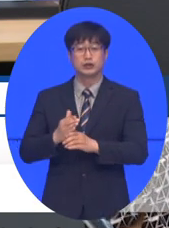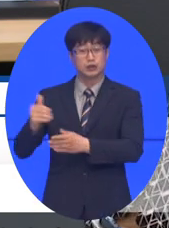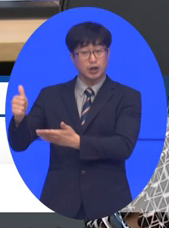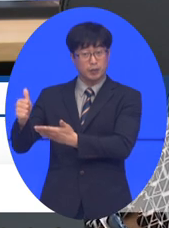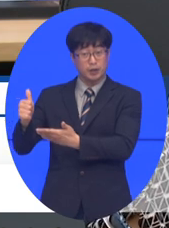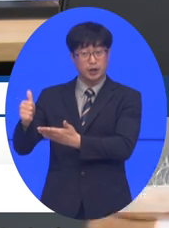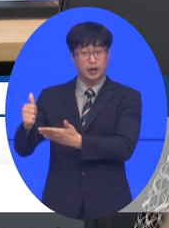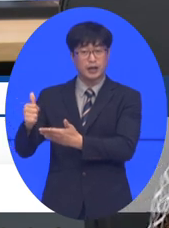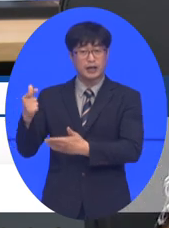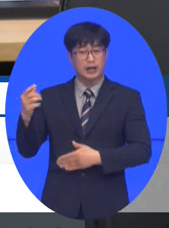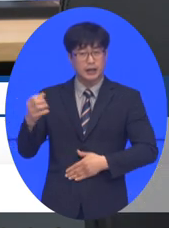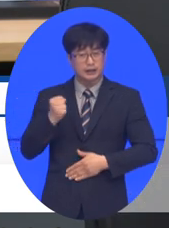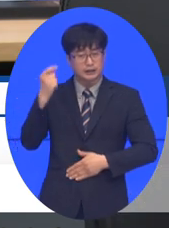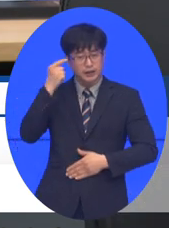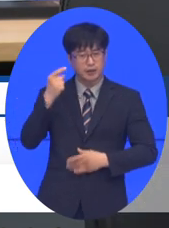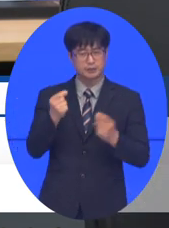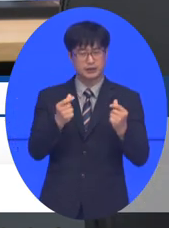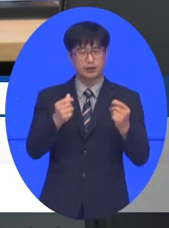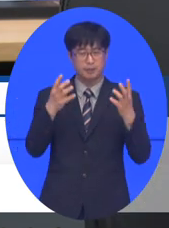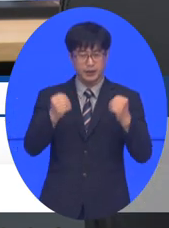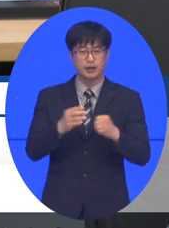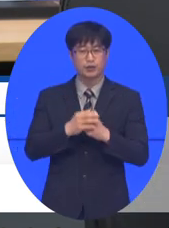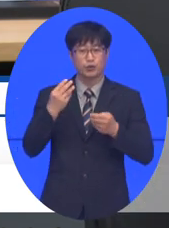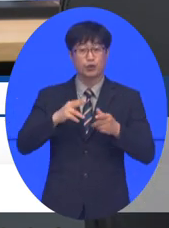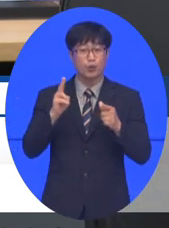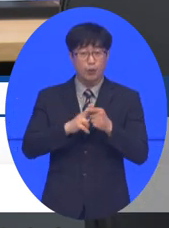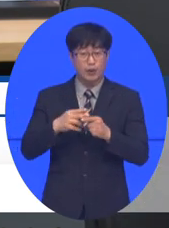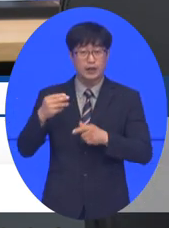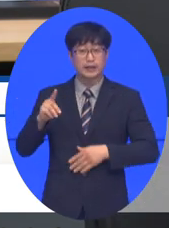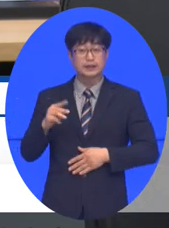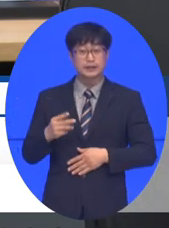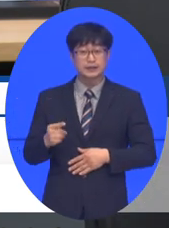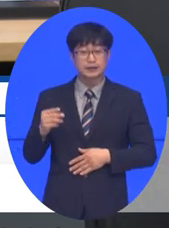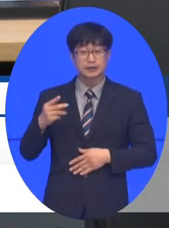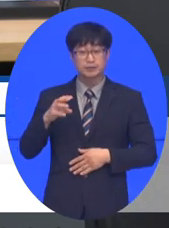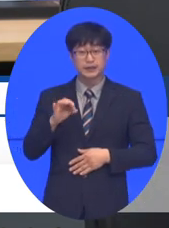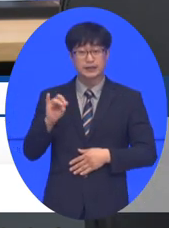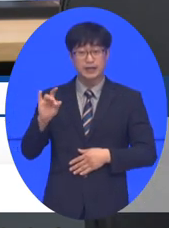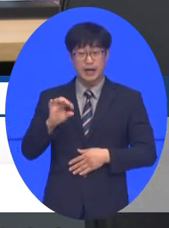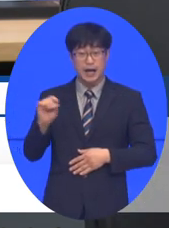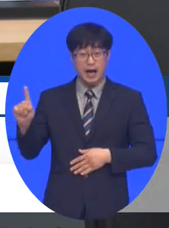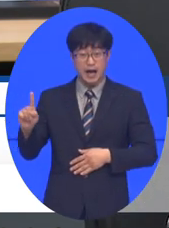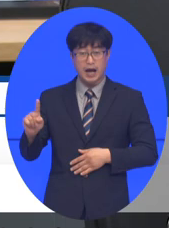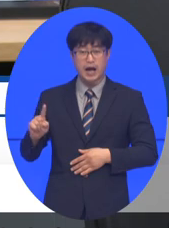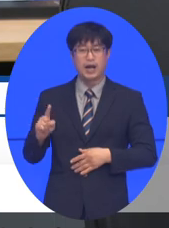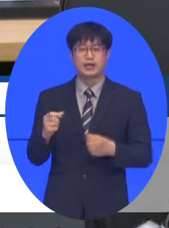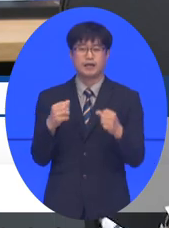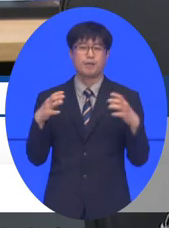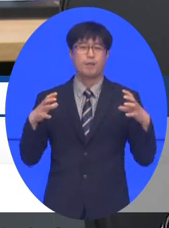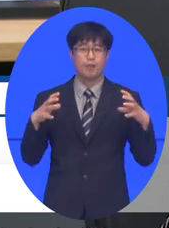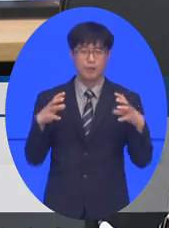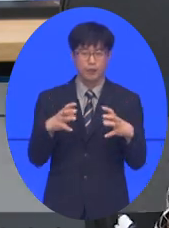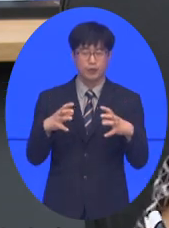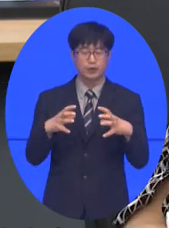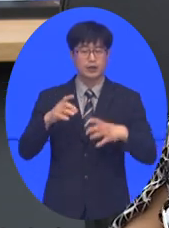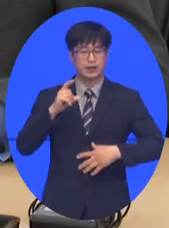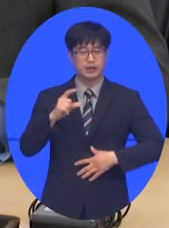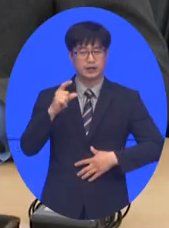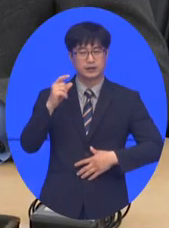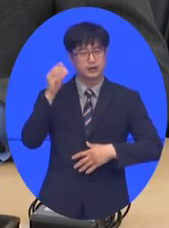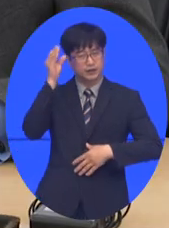많다고 생각을 합니다. 경기도와 라트비아 간에 아주 한층 더 협력 관계가 강화되기를 크게 기대하고